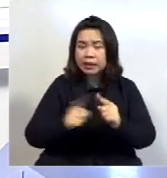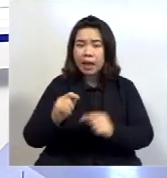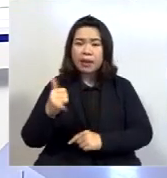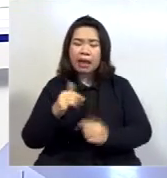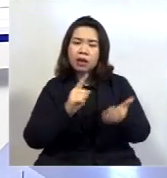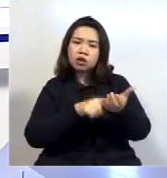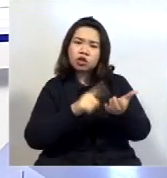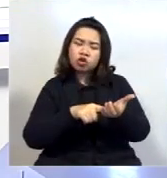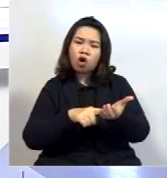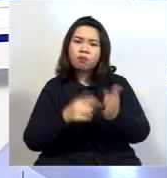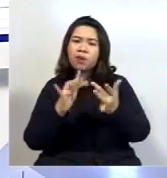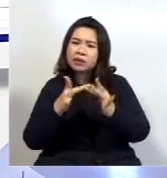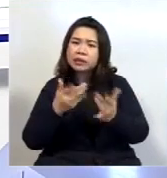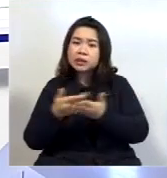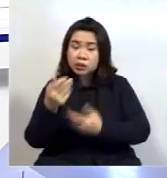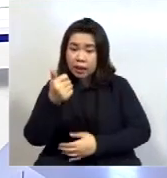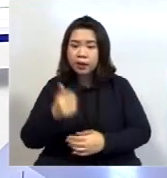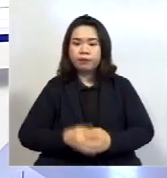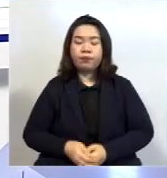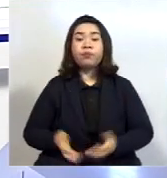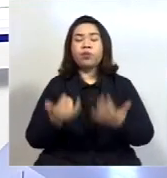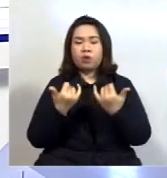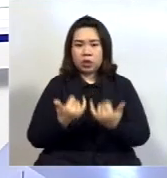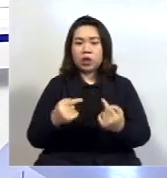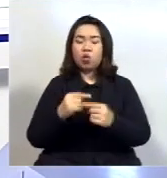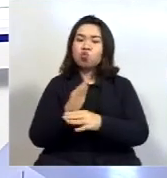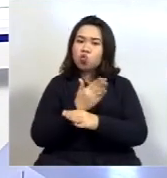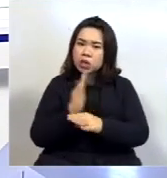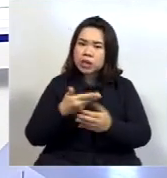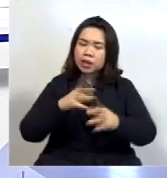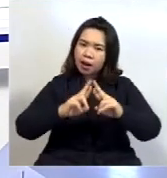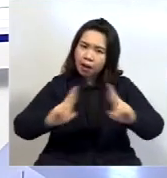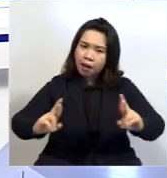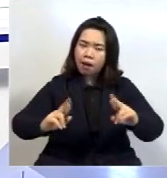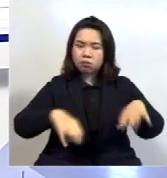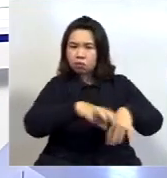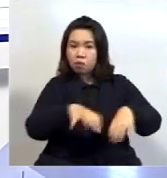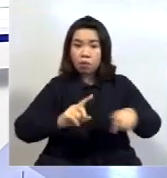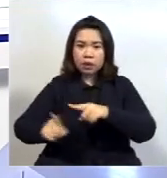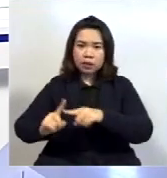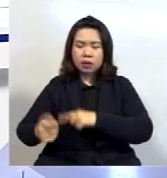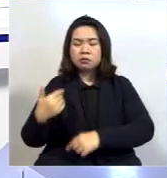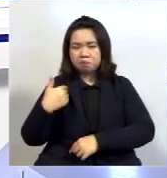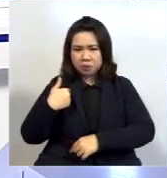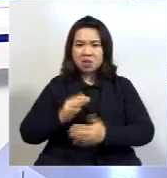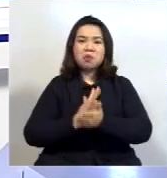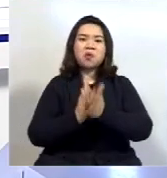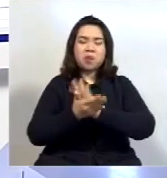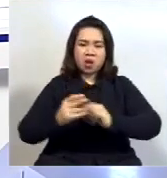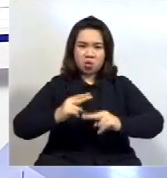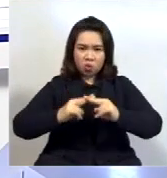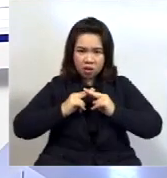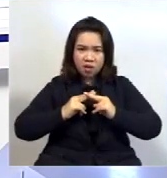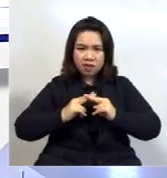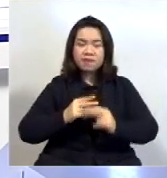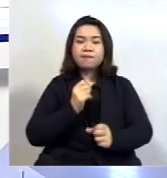สินค้าออนไลน์มากขึ้น ใช่ค่ะเพราะฉะนั้นนะคะตอนนี้บรรดาธุรกิจค้าปลีกห้างสรรพสินค้าต่างๆเนี่ยเขาก็ต้องปรับตัวกันนะคะ